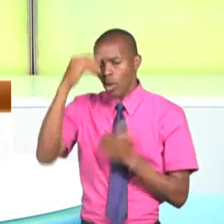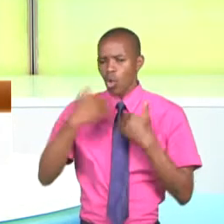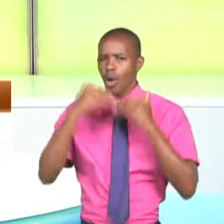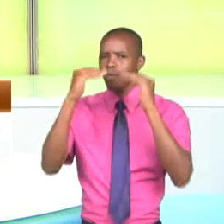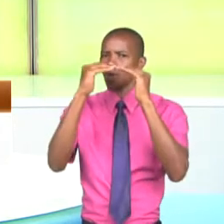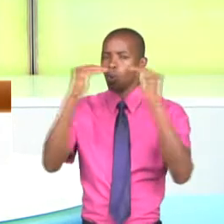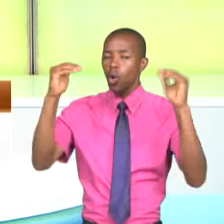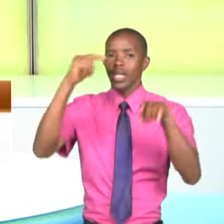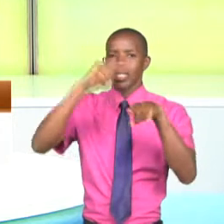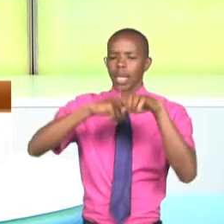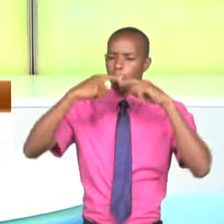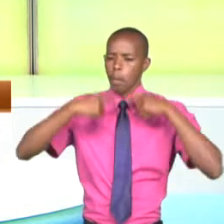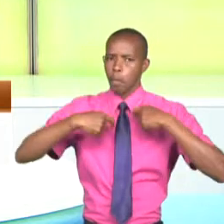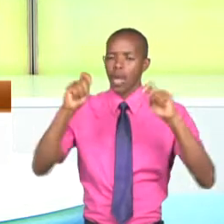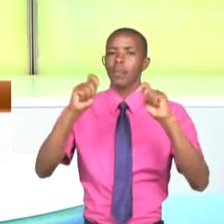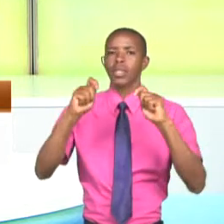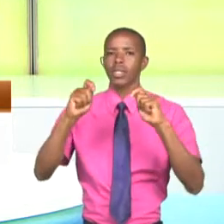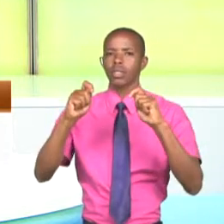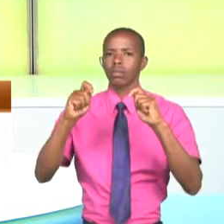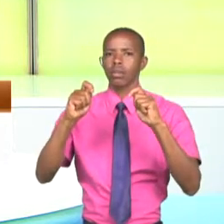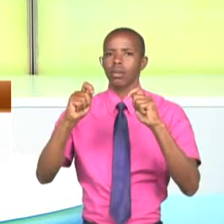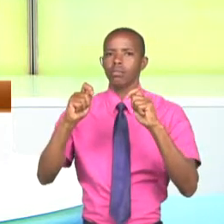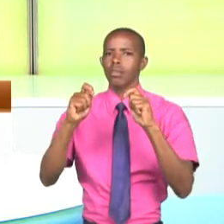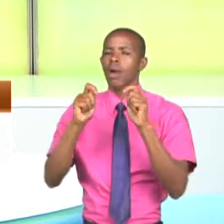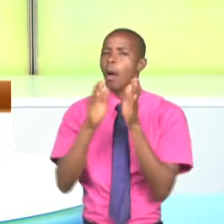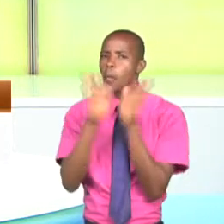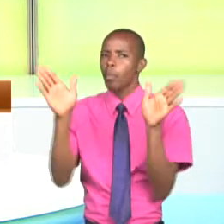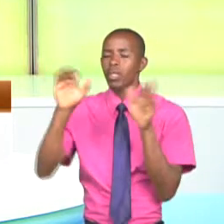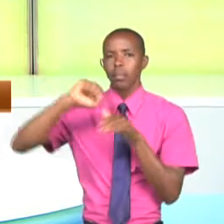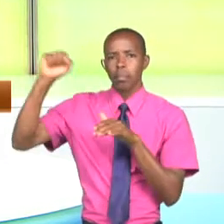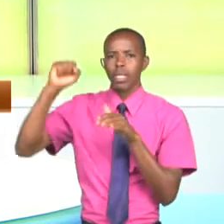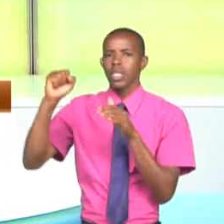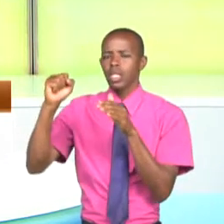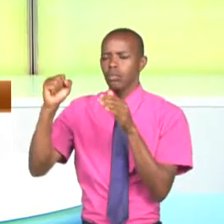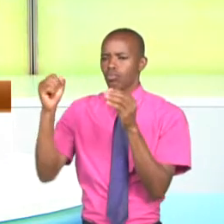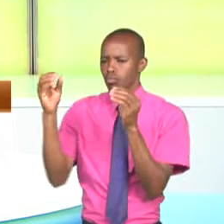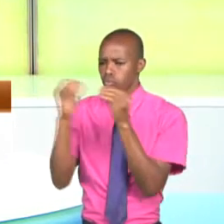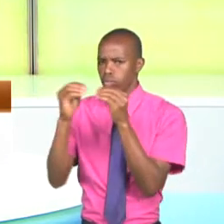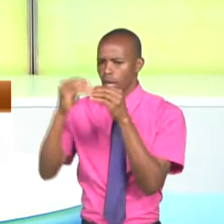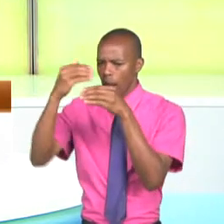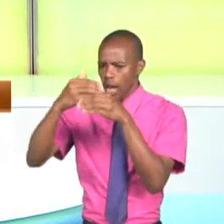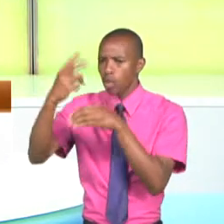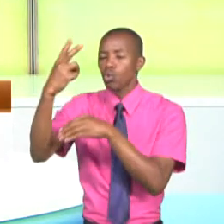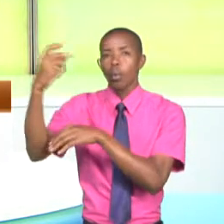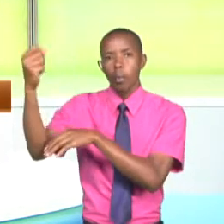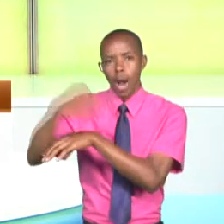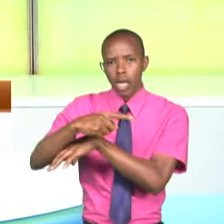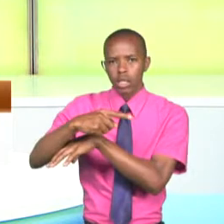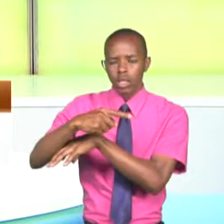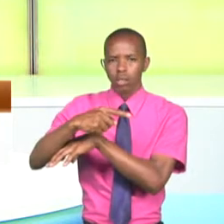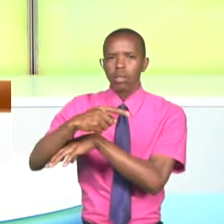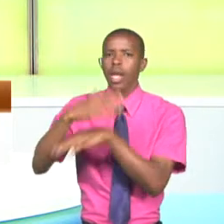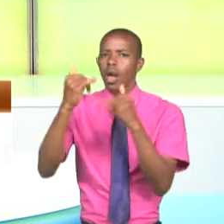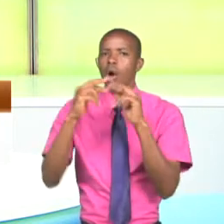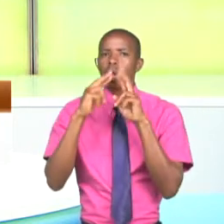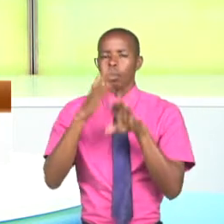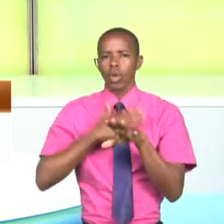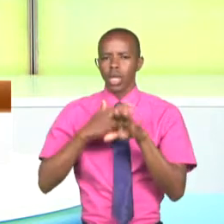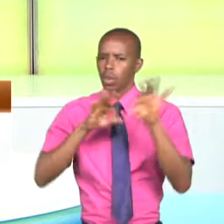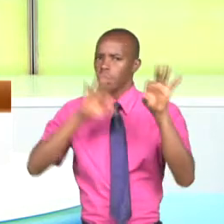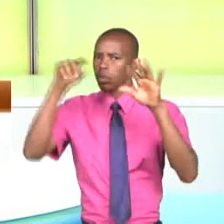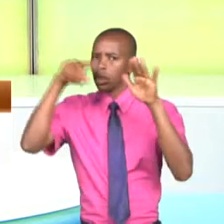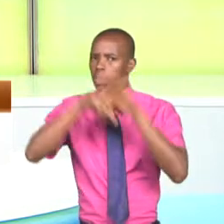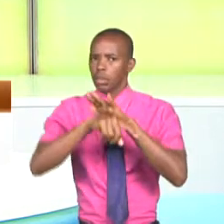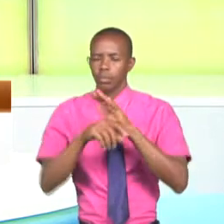usawa wakati wa kutekeleza marufuku ya mikutano ya kisiasa kwa miezi miwili ijayo. Joel Chacha basi anaarifu